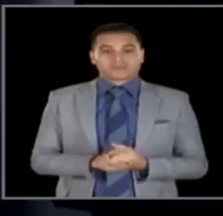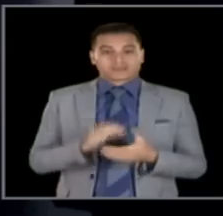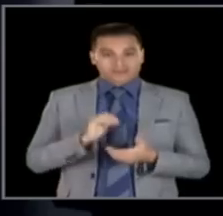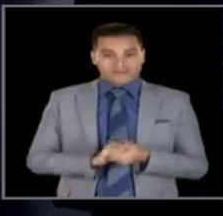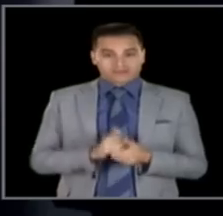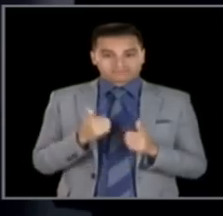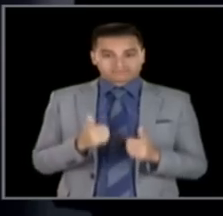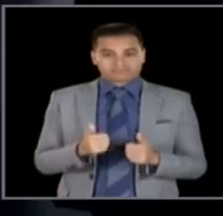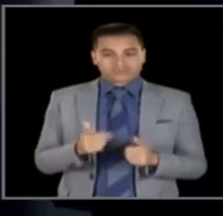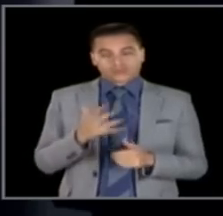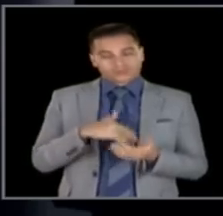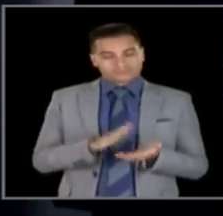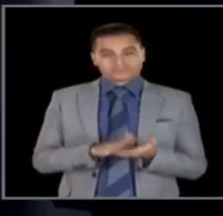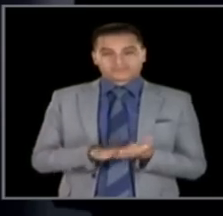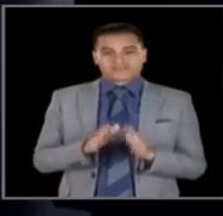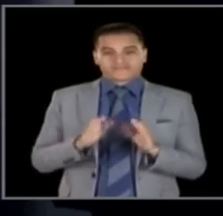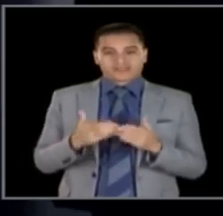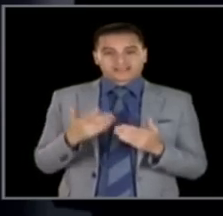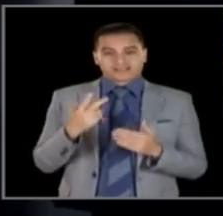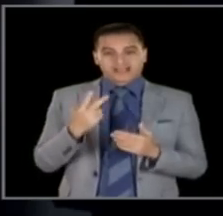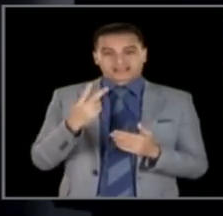اتفقنا؟ نحيي كلنا 3 سبعات.